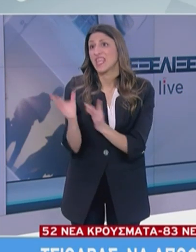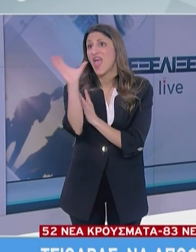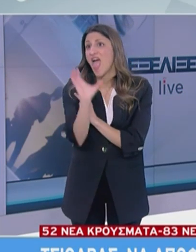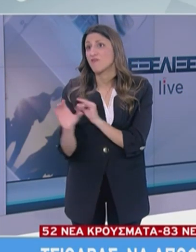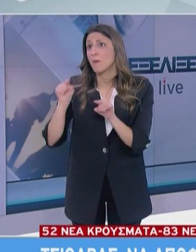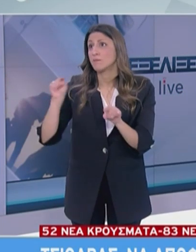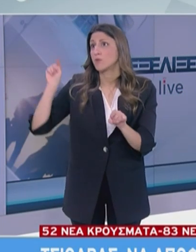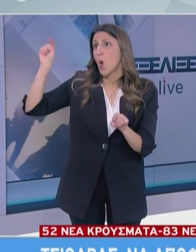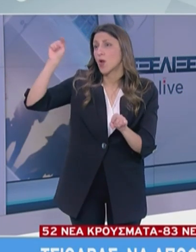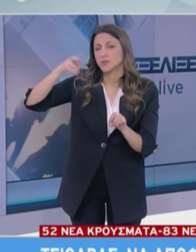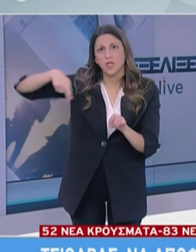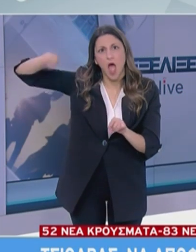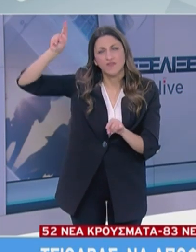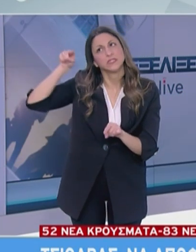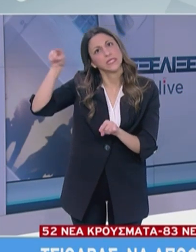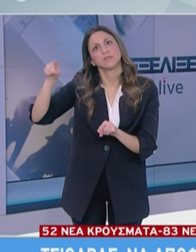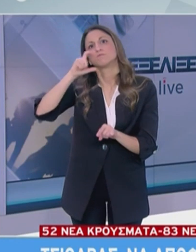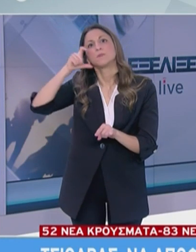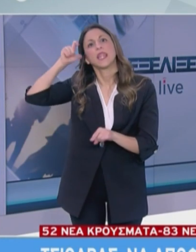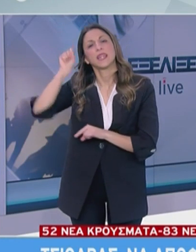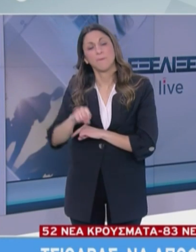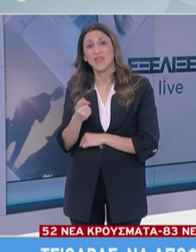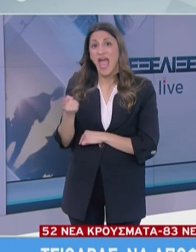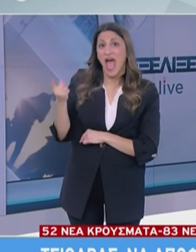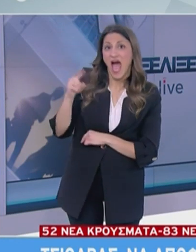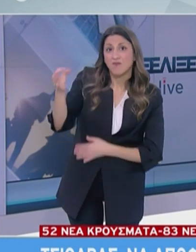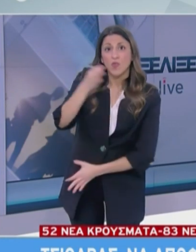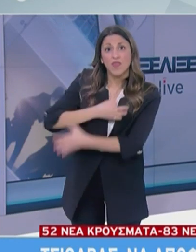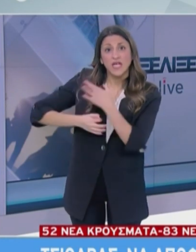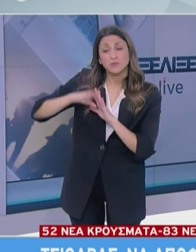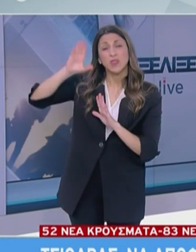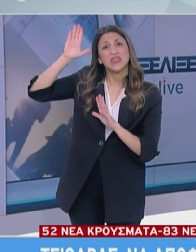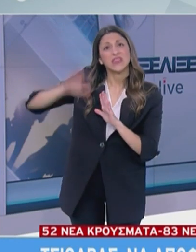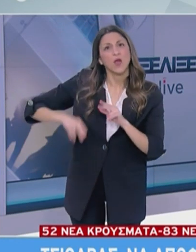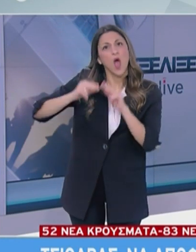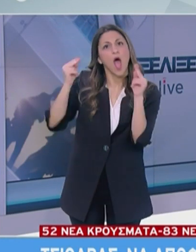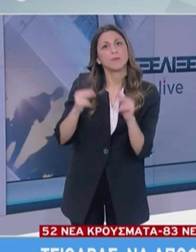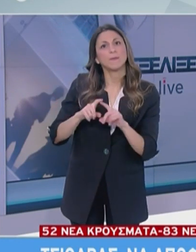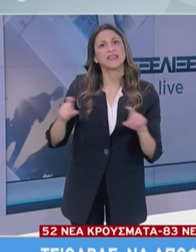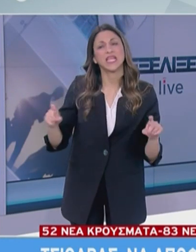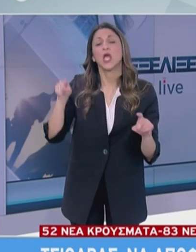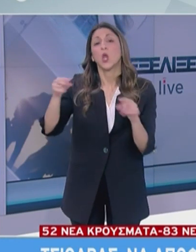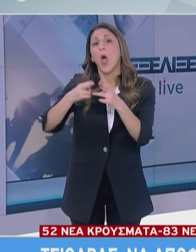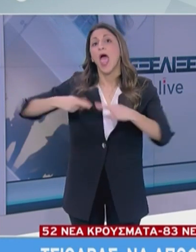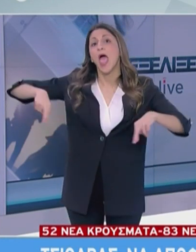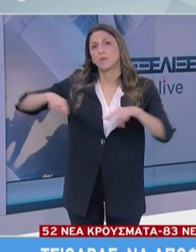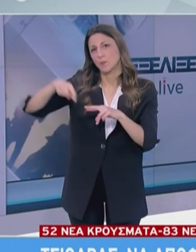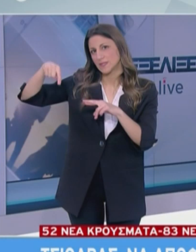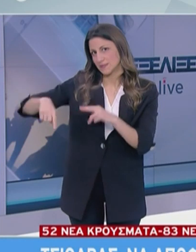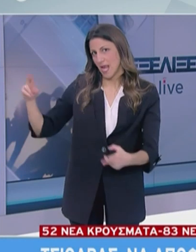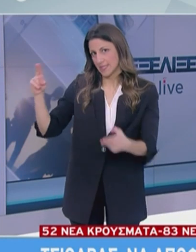Έκρινα πως το θέμα είναι σημαντικό και αύριο θα σας αναφέρω την τελική τοποθέτηση μετά την έκτακτη συνάντηση της Επιτροπής μας αμέσως